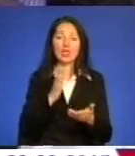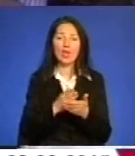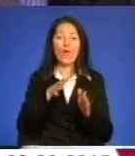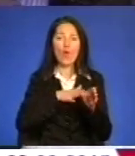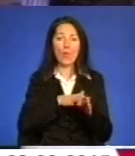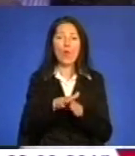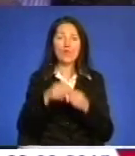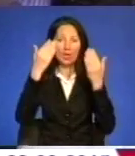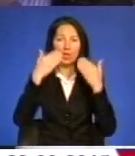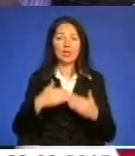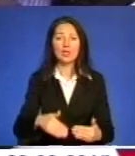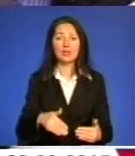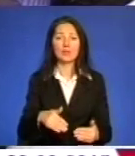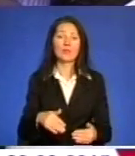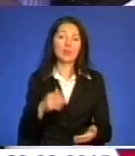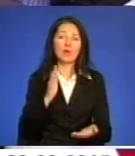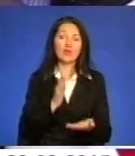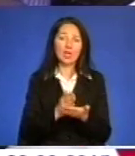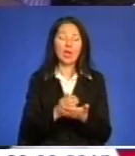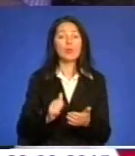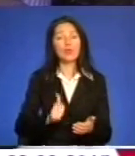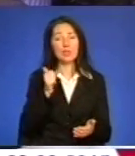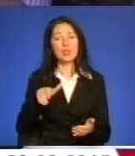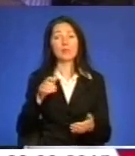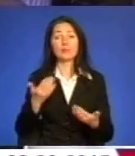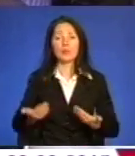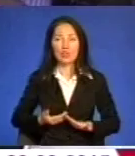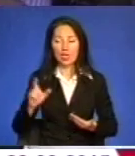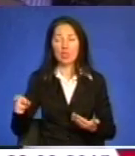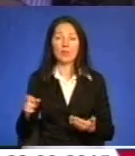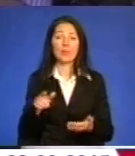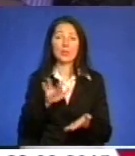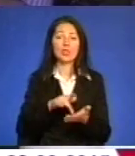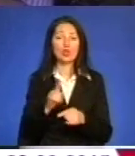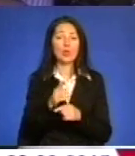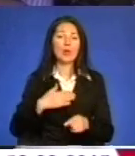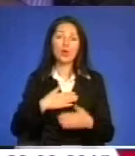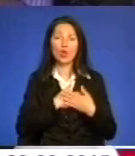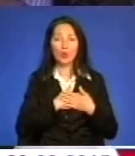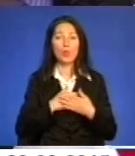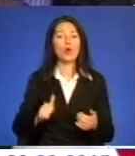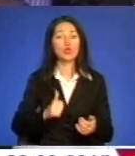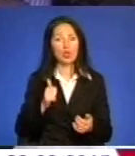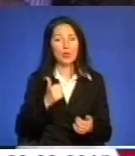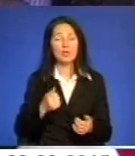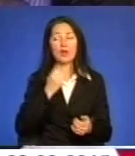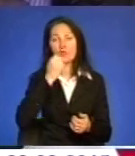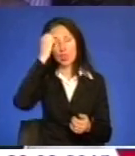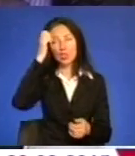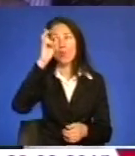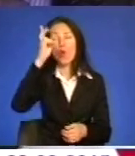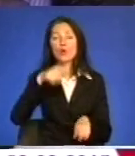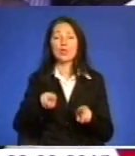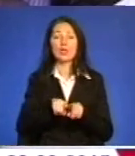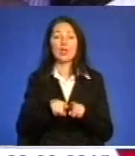почесним мешканцем нашого міста Тернополя. Ми любимо, пишаємося нею, гордимося нею. Ми вдячні Господу Богу за таких земляків, які дають нам приклад